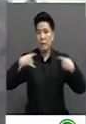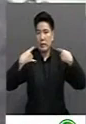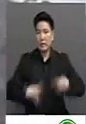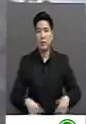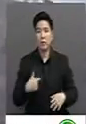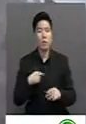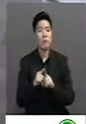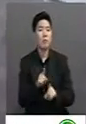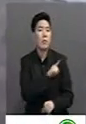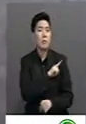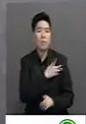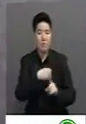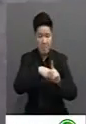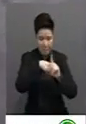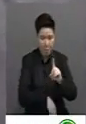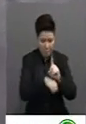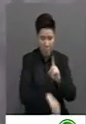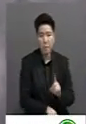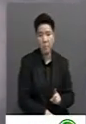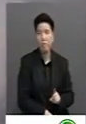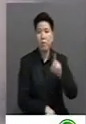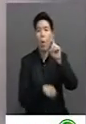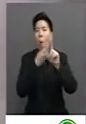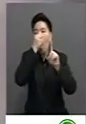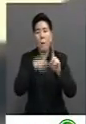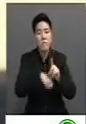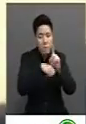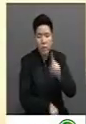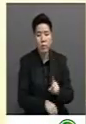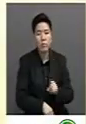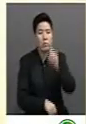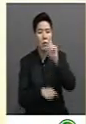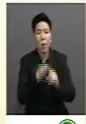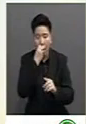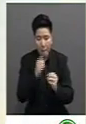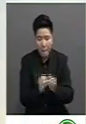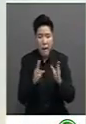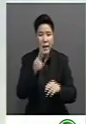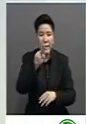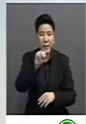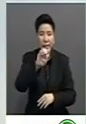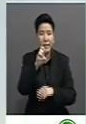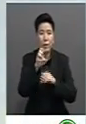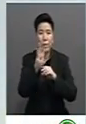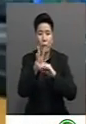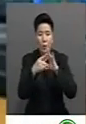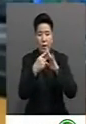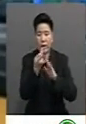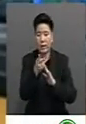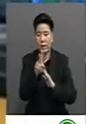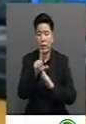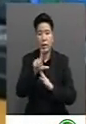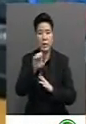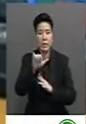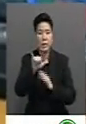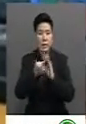ารมณ์ไร้ความรับผิดชอบรวมทั้งการยิงทดสอบขีปนาวุธและทดลองนิวเคลียร์บ่อยครั้งในช่วงที่ผ่านมาที่ทำ